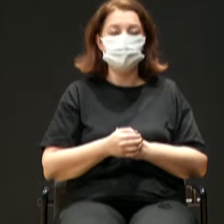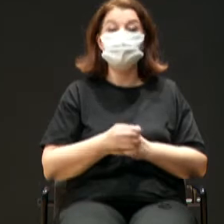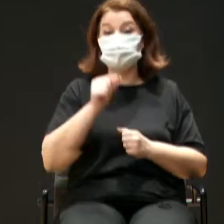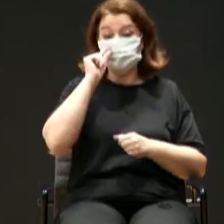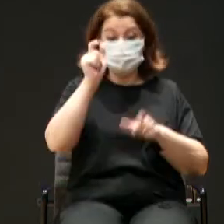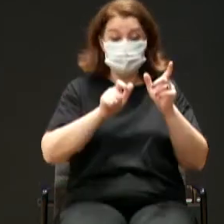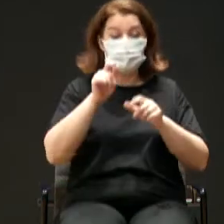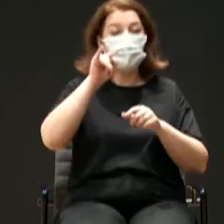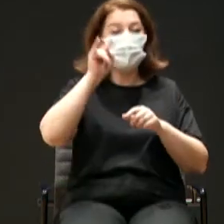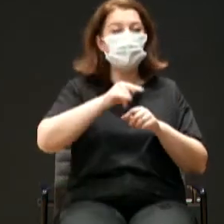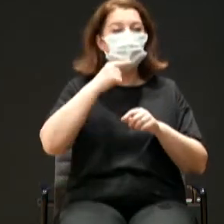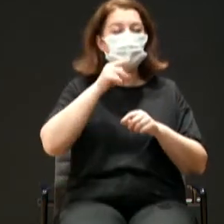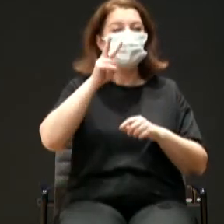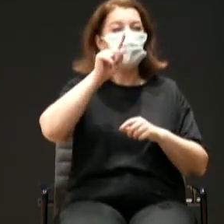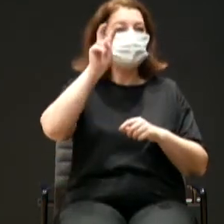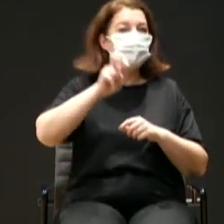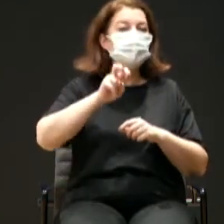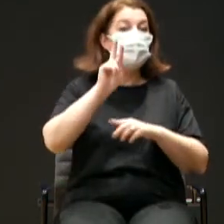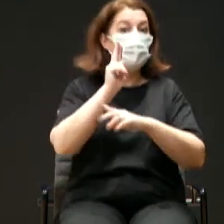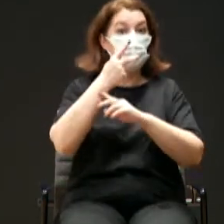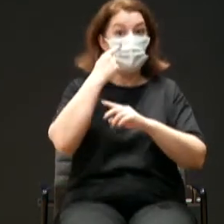İnsan Hakları Derneği 2018 raporuna göre